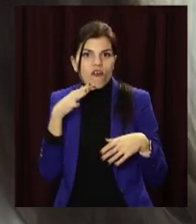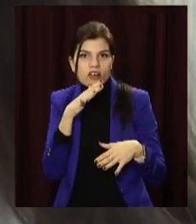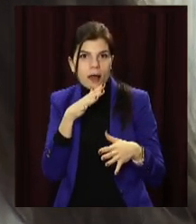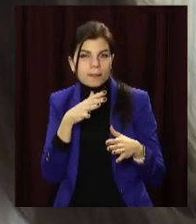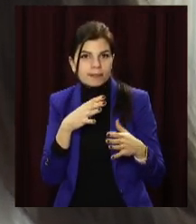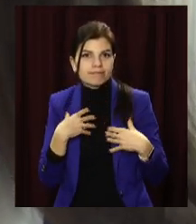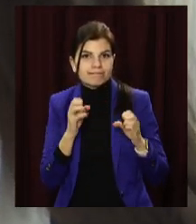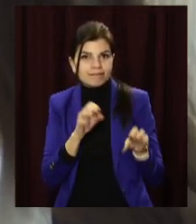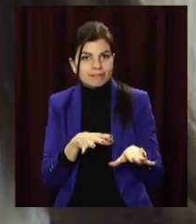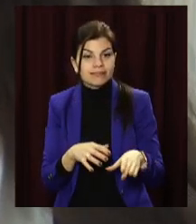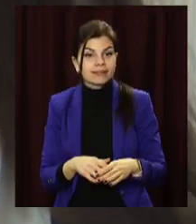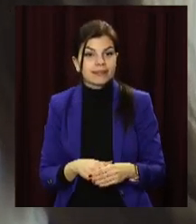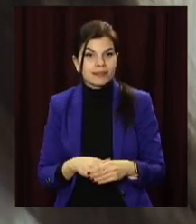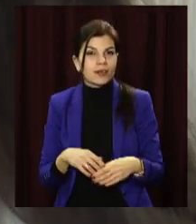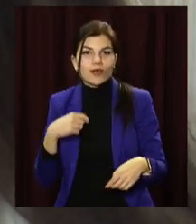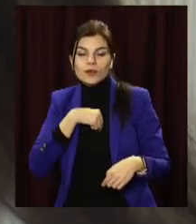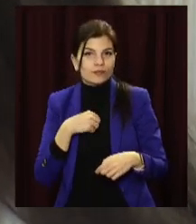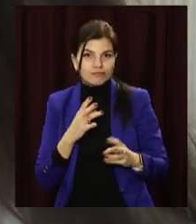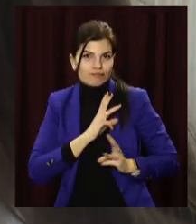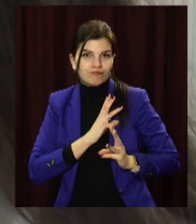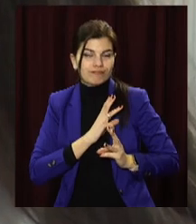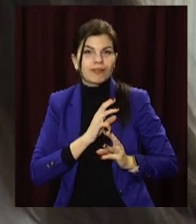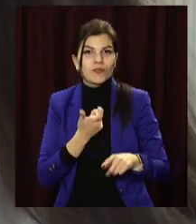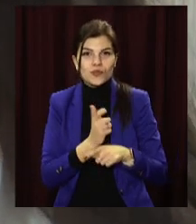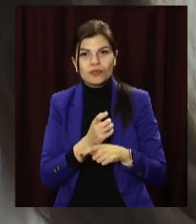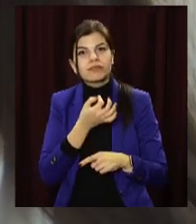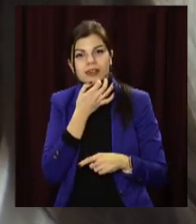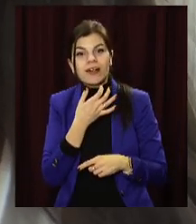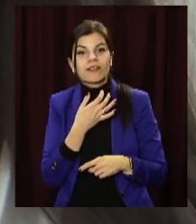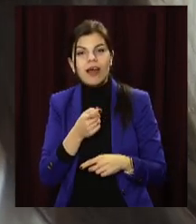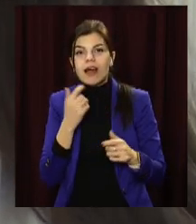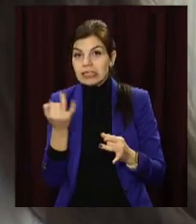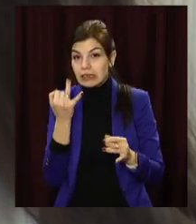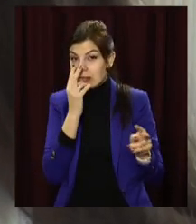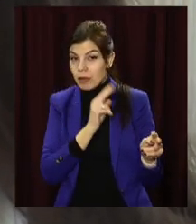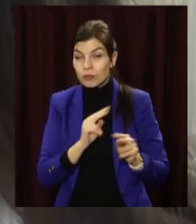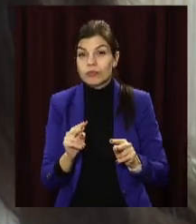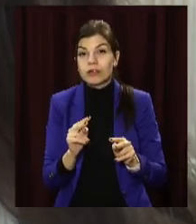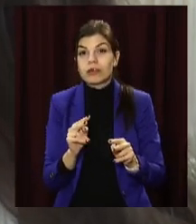що мене дуже тішить. Це дуже цікаво, цікаво спостерігати за